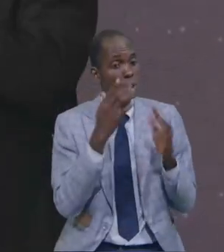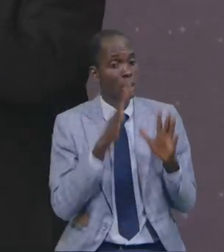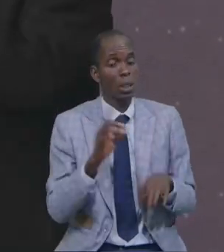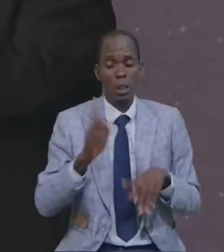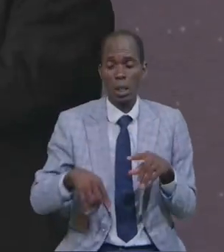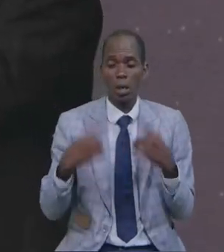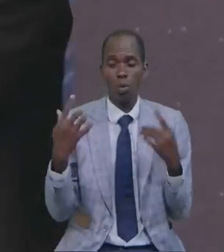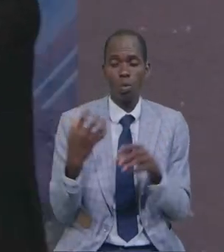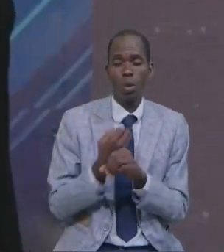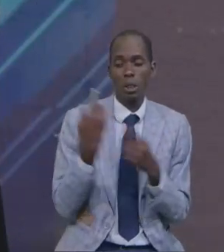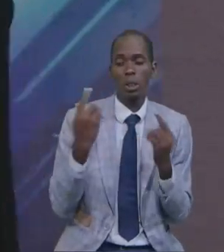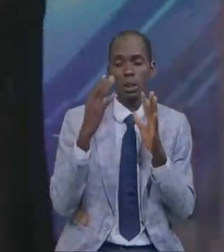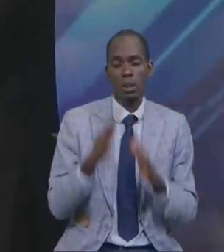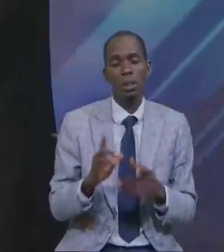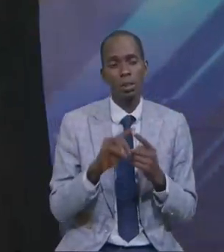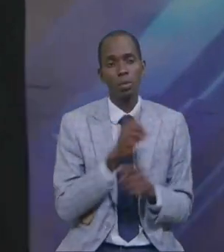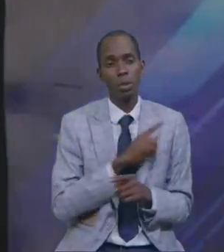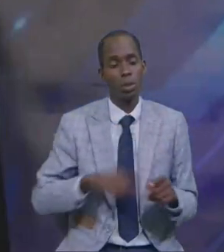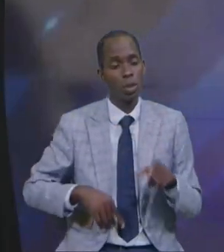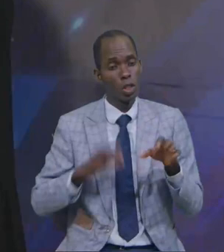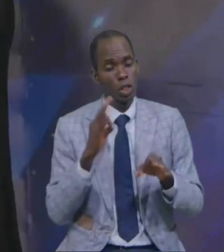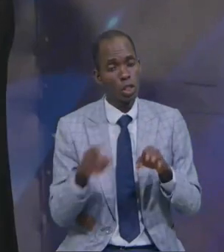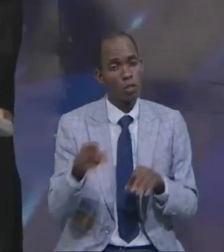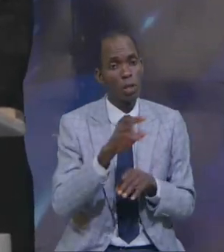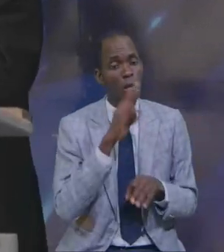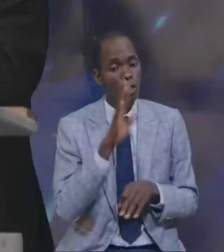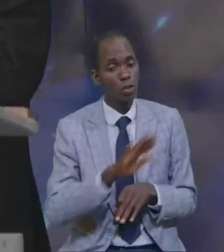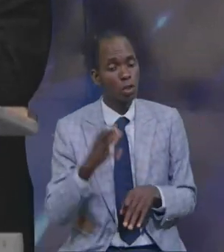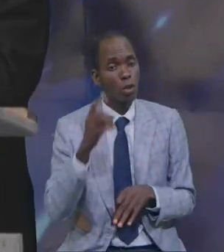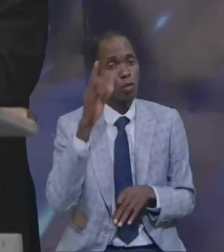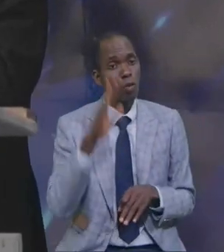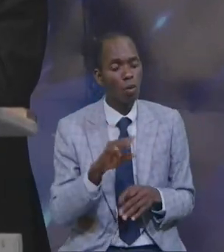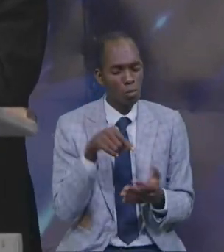l'évangile, afin d'y avoir part.